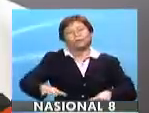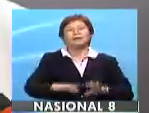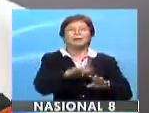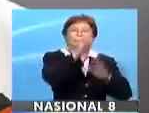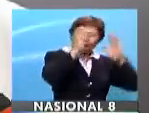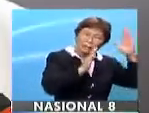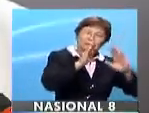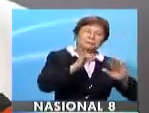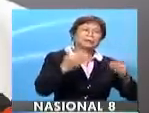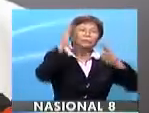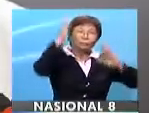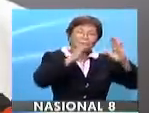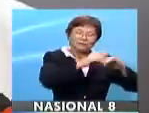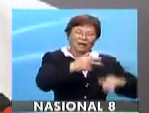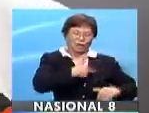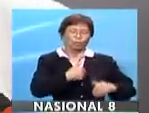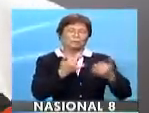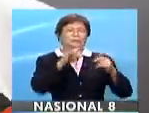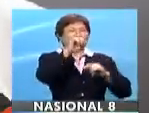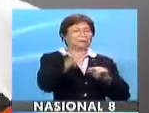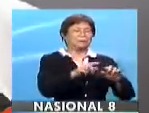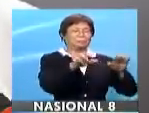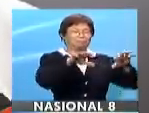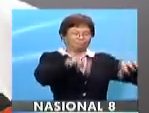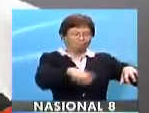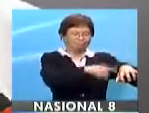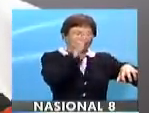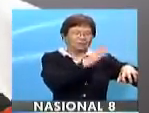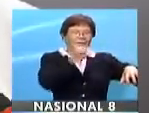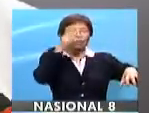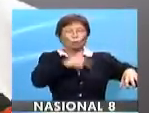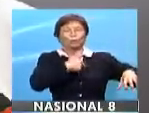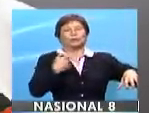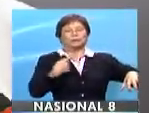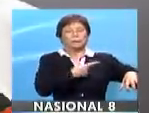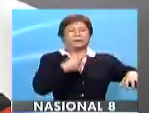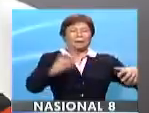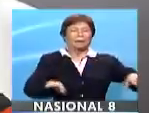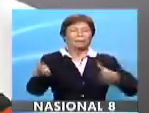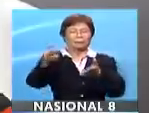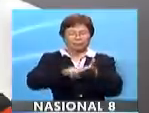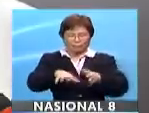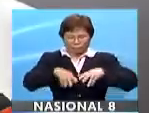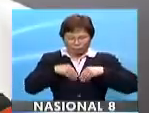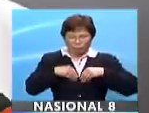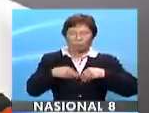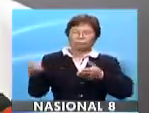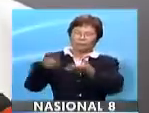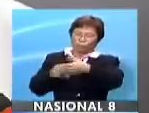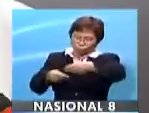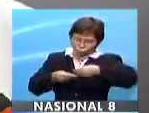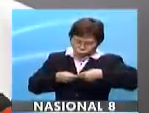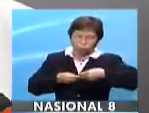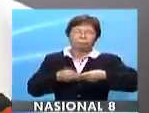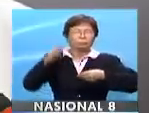Malaysia dan Indonesia. Jadi kita akan menerima laporan dari semasa ke semasa. Apa yang boleh saya